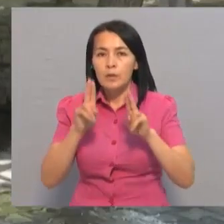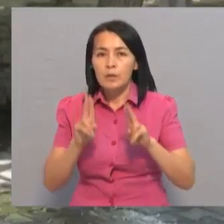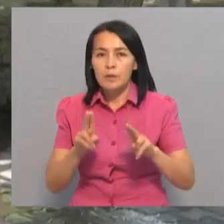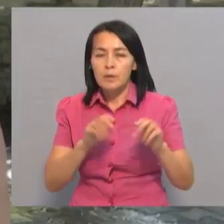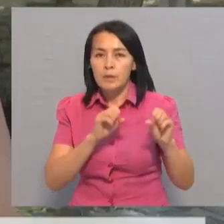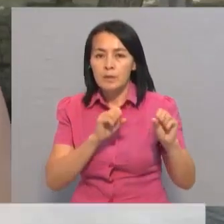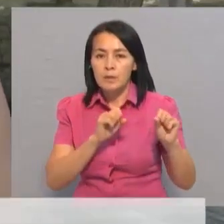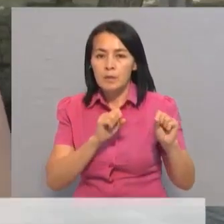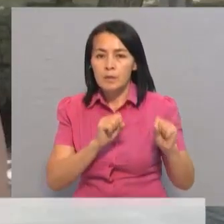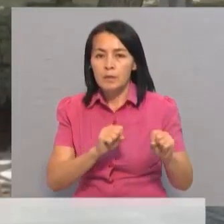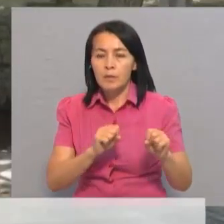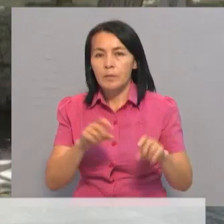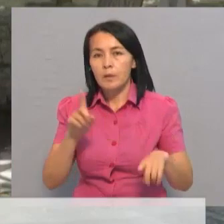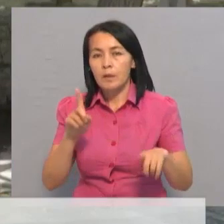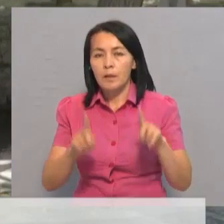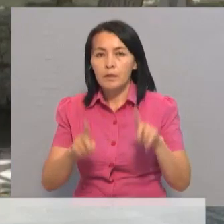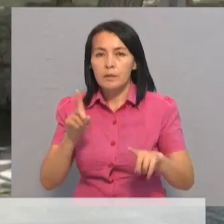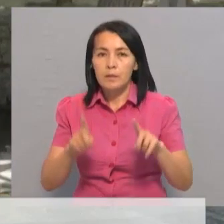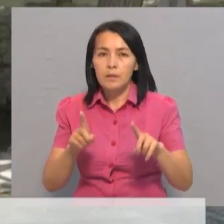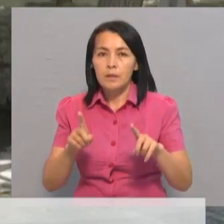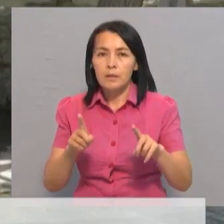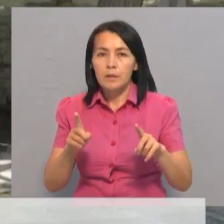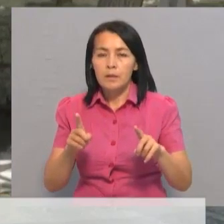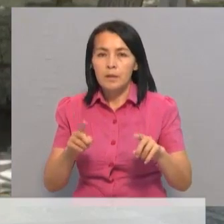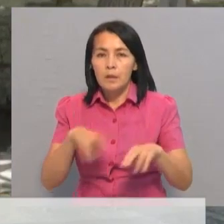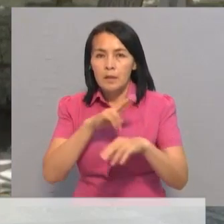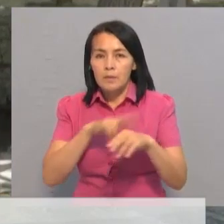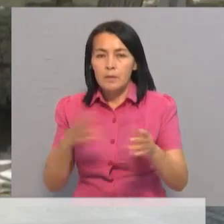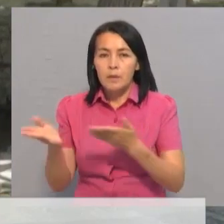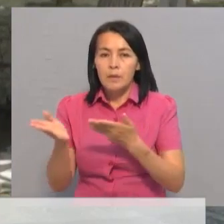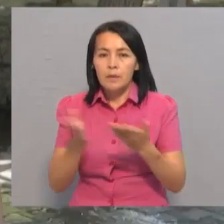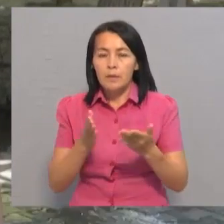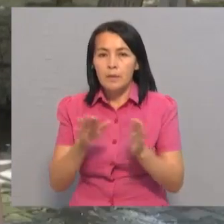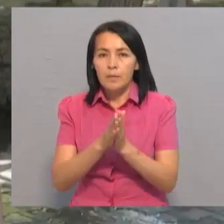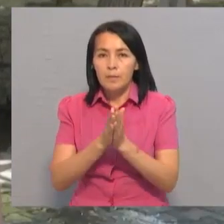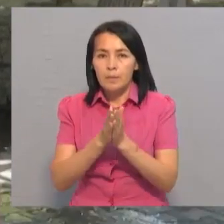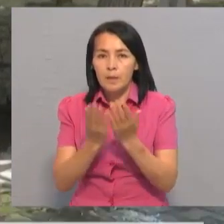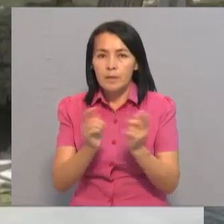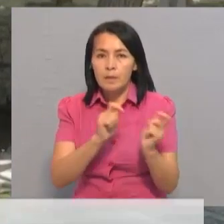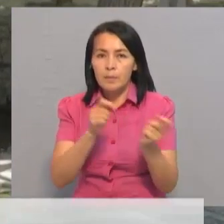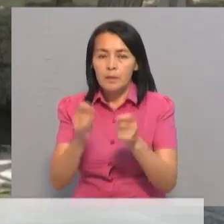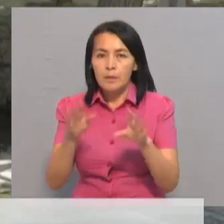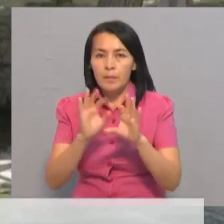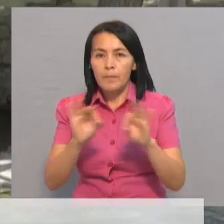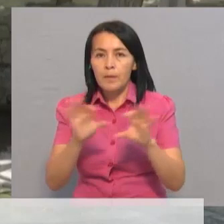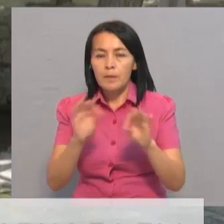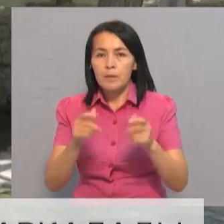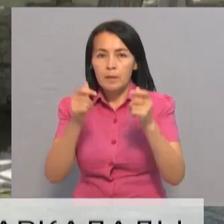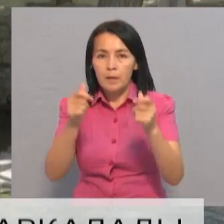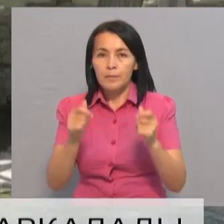жерде андасында жаңағы инспекторлар кеп қағаз таратып кетеді балдарға, неге іліп